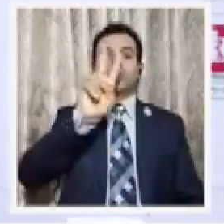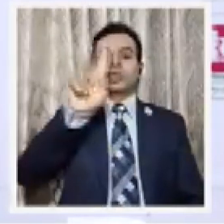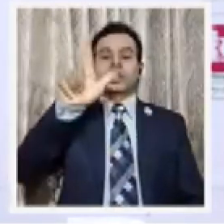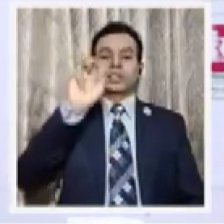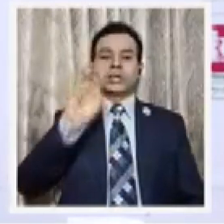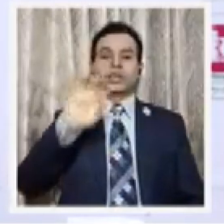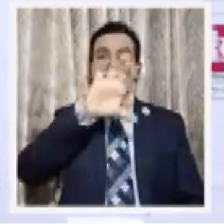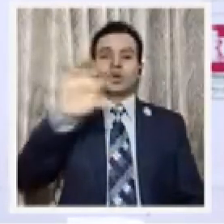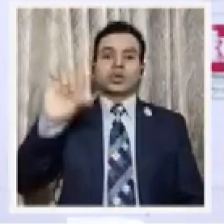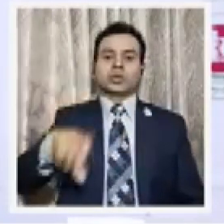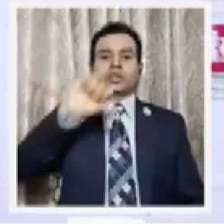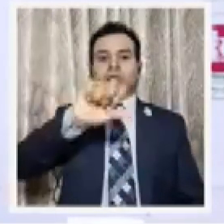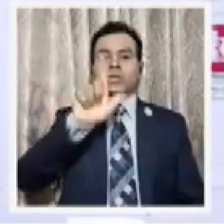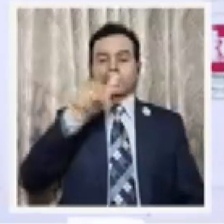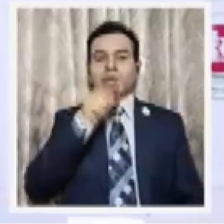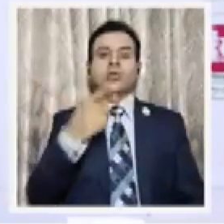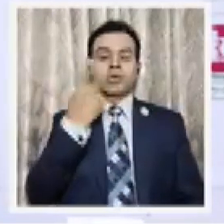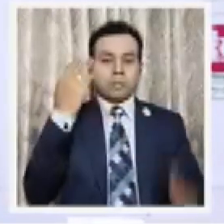2451 জন, এ পর্যন্ত কোয়ারেন্টাইন